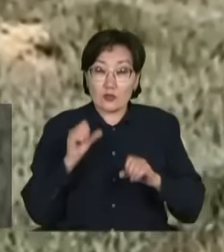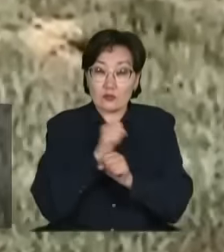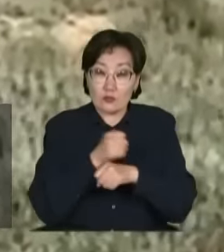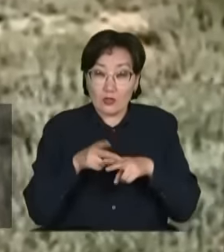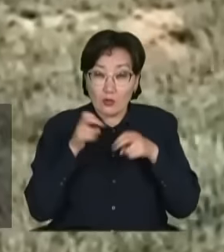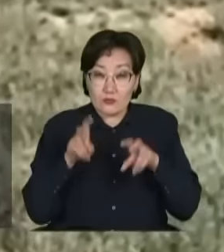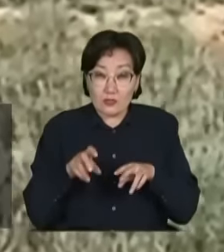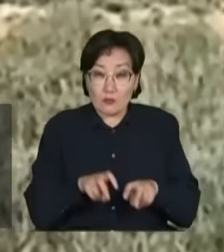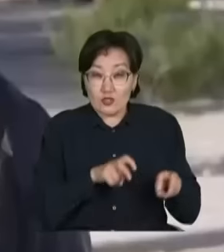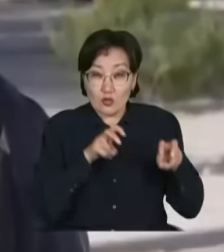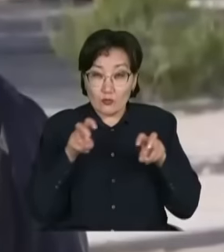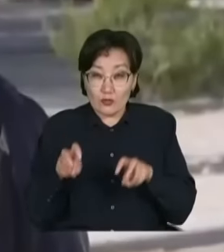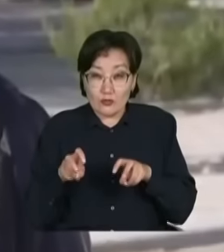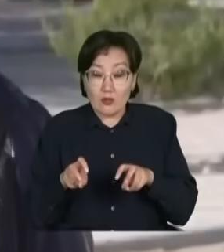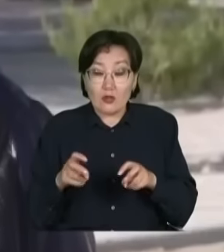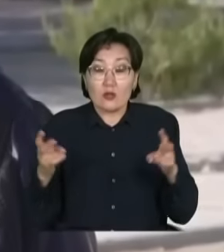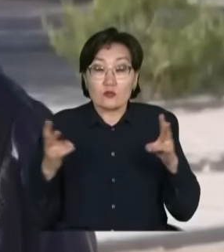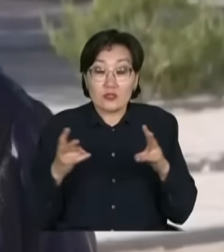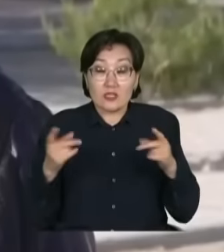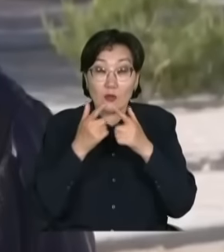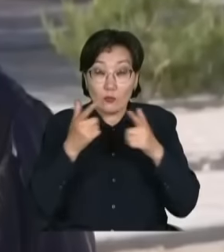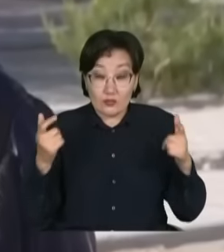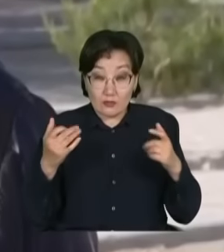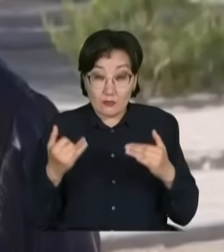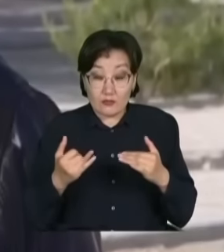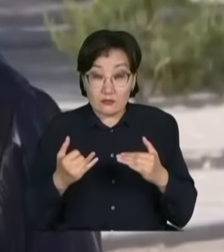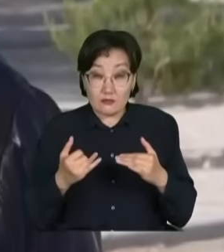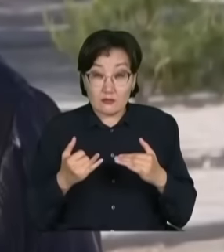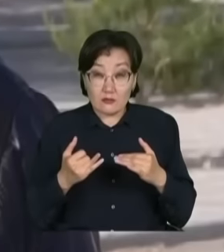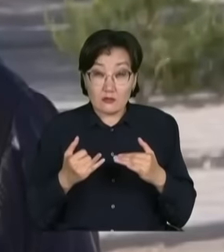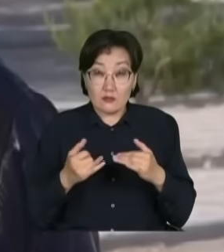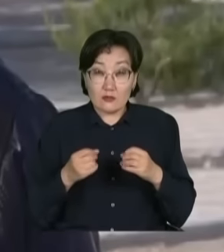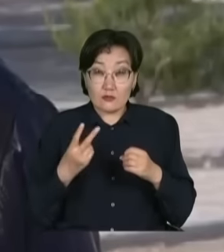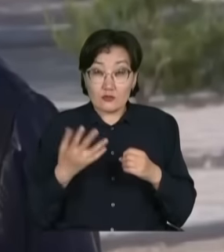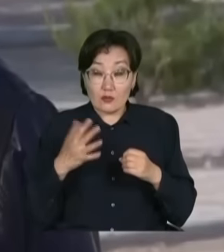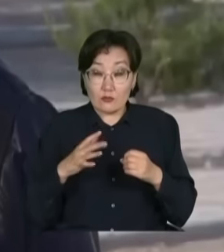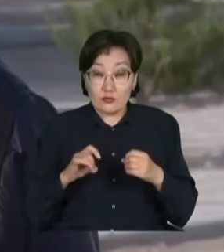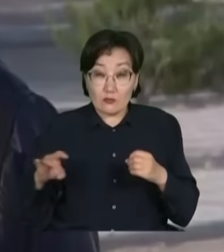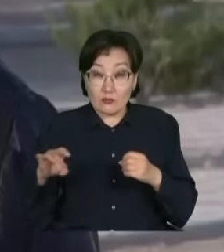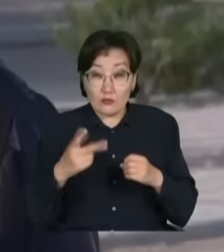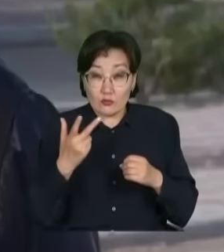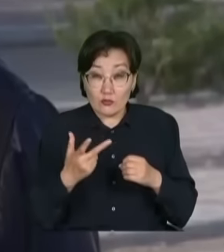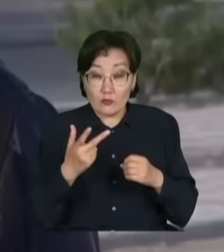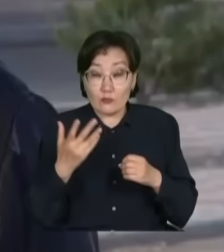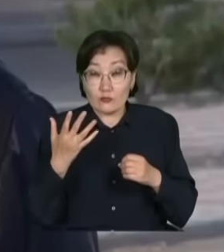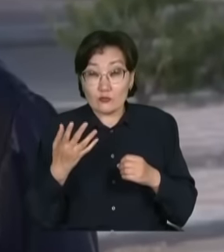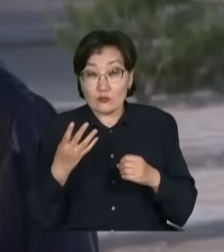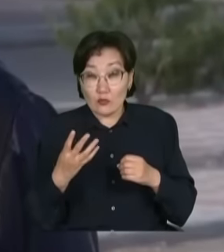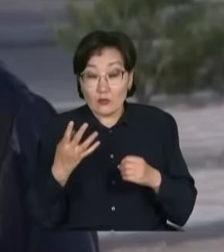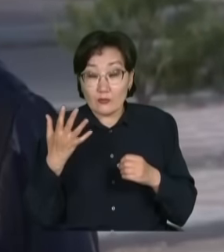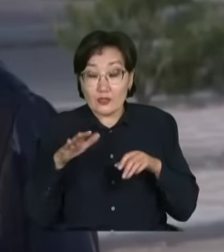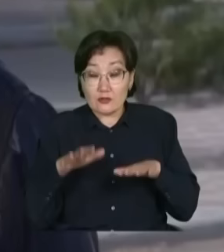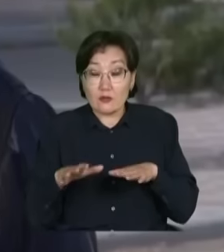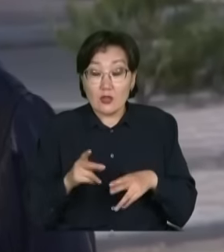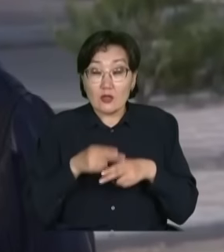бүгінде 25 орынды аудан бойынша әрбір оқырыптен 3 орыннан, 4 орыннан, 5 орыннан қауіпсіз